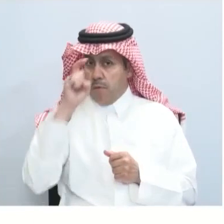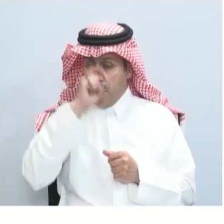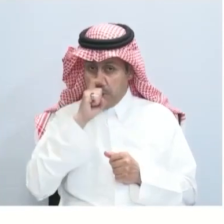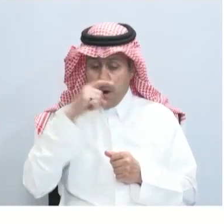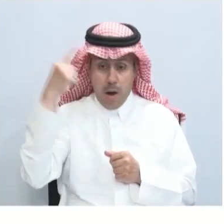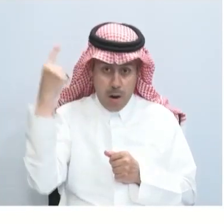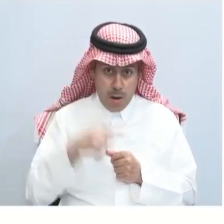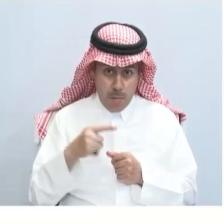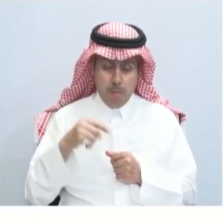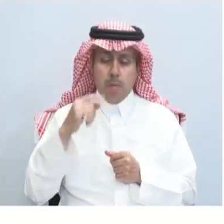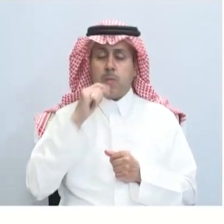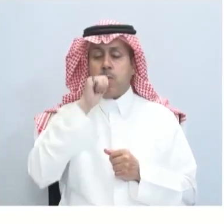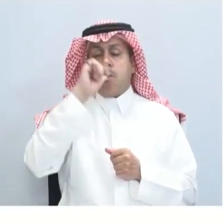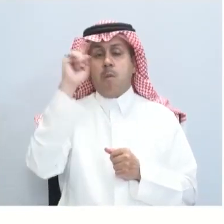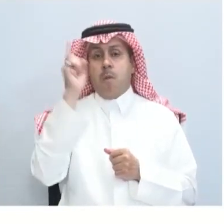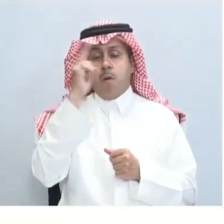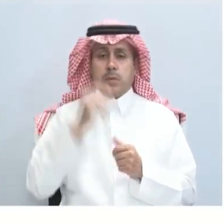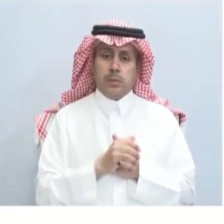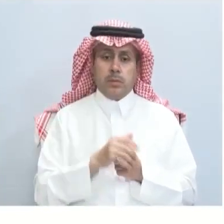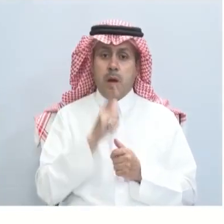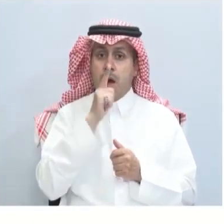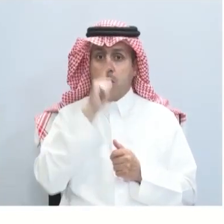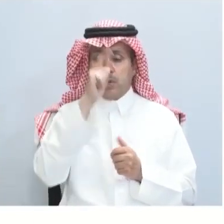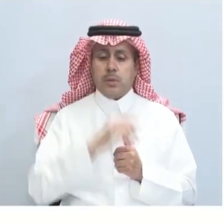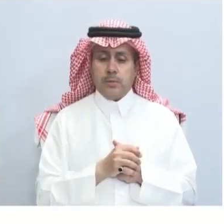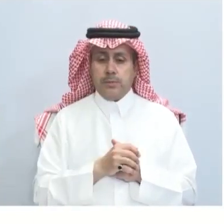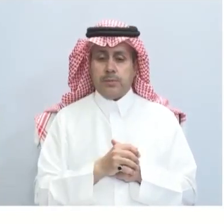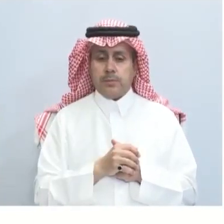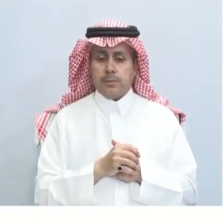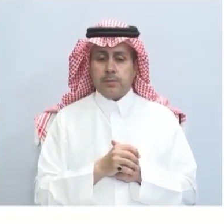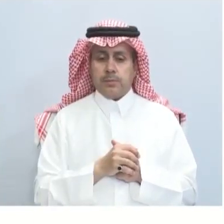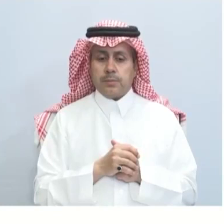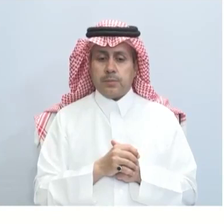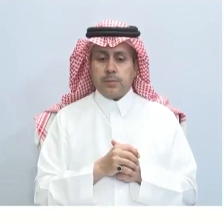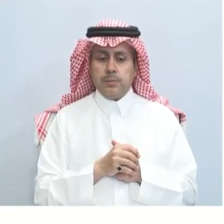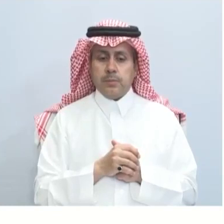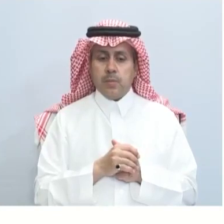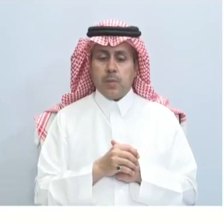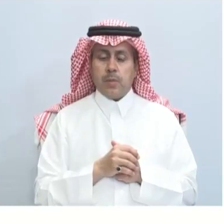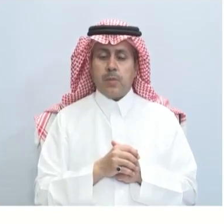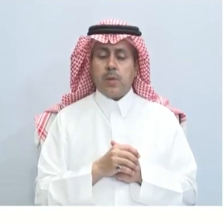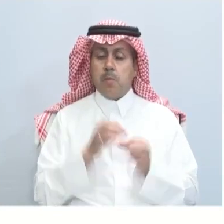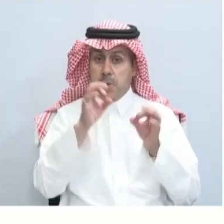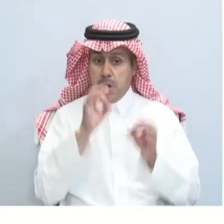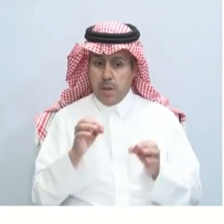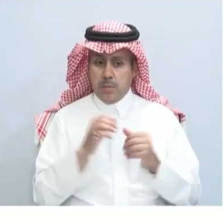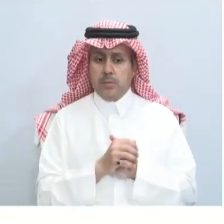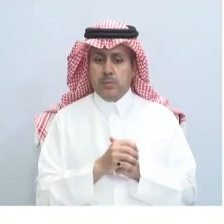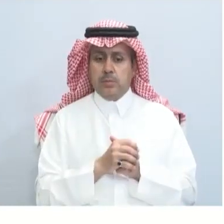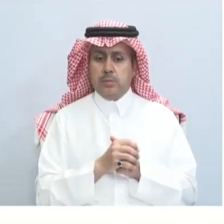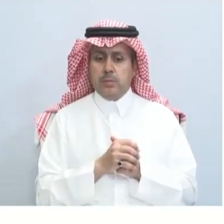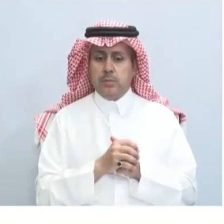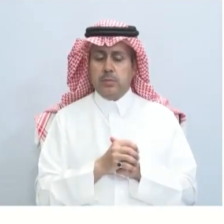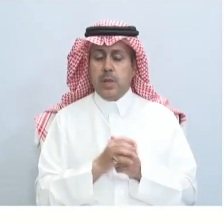بتحريم الخمر قال الله تعالى هذا الاول ومن ثمرات النخيل والاعناب تتخذون منه سكرا